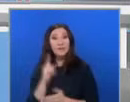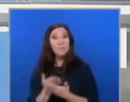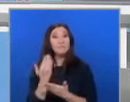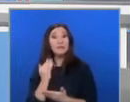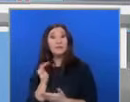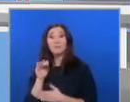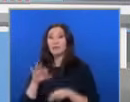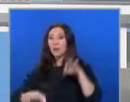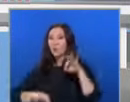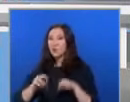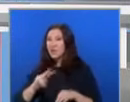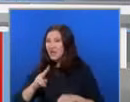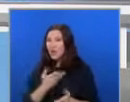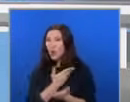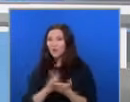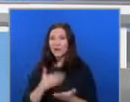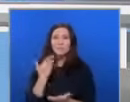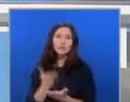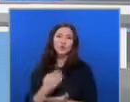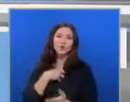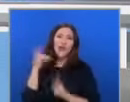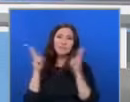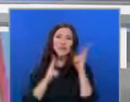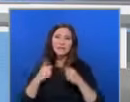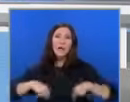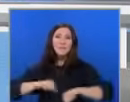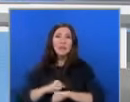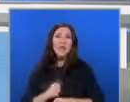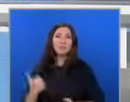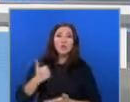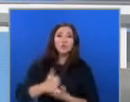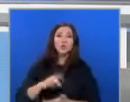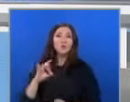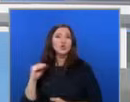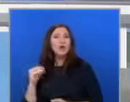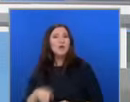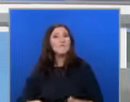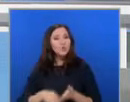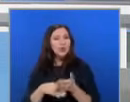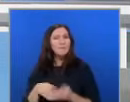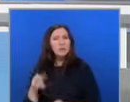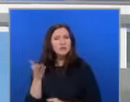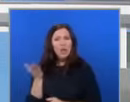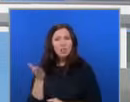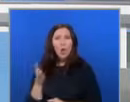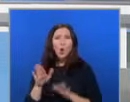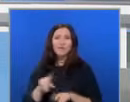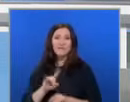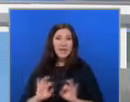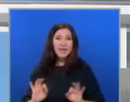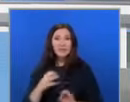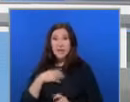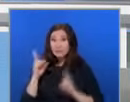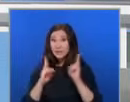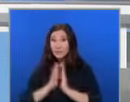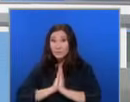Ден преди да бъде гласуван или отхвърлен предложения от ГЕРБ СДС кабинет начало с Росен Желязков, подкрепата за него остава неясна. ГЕРБ